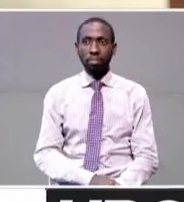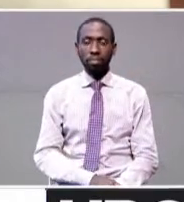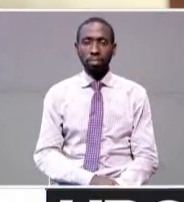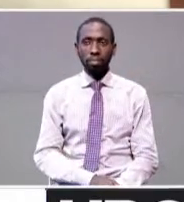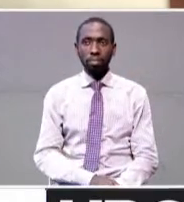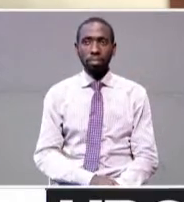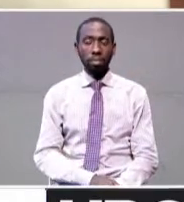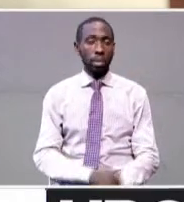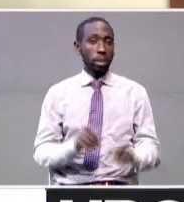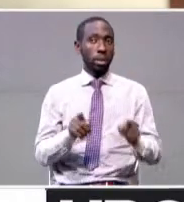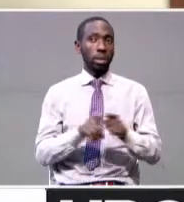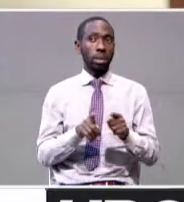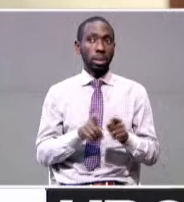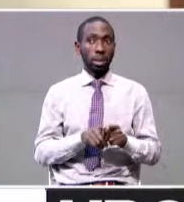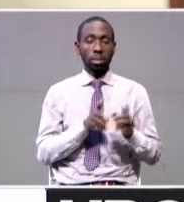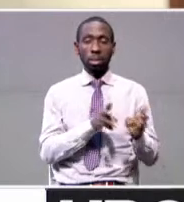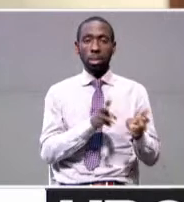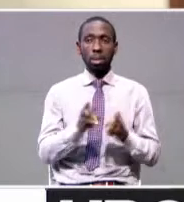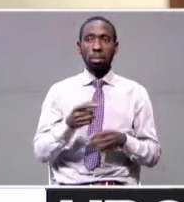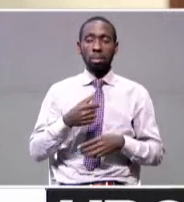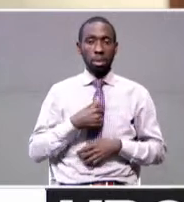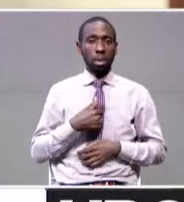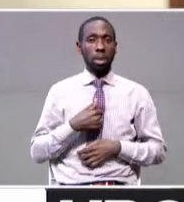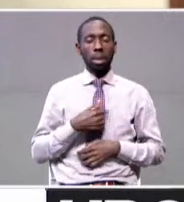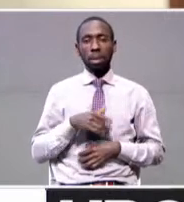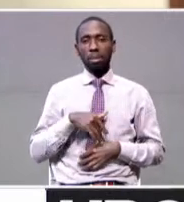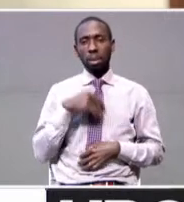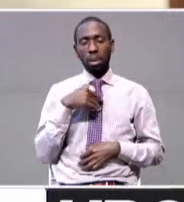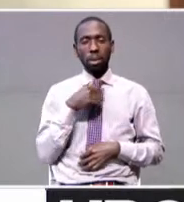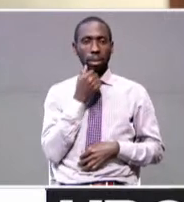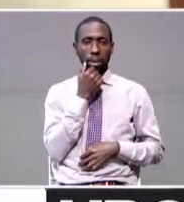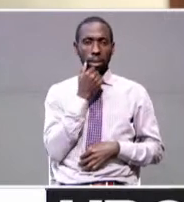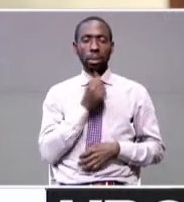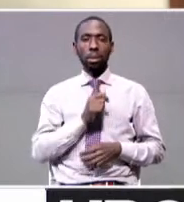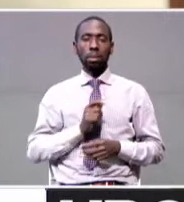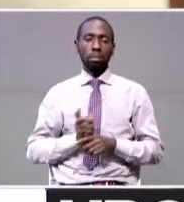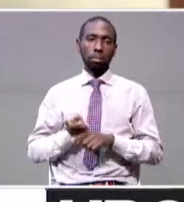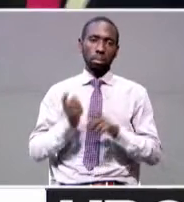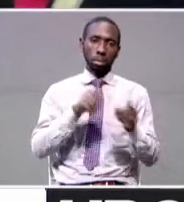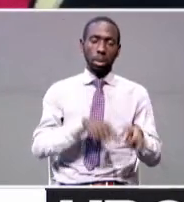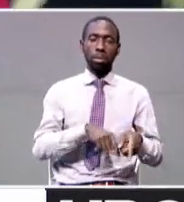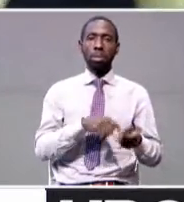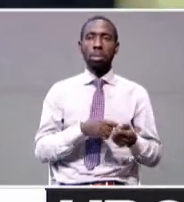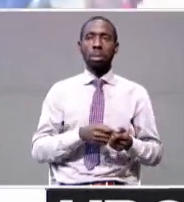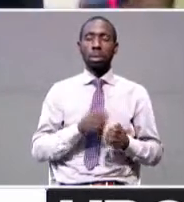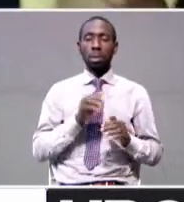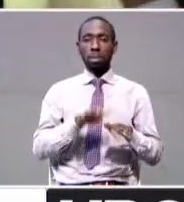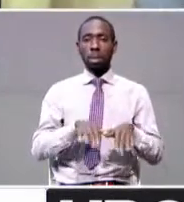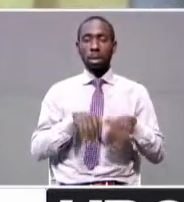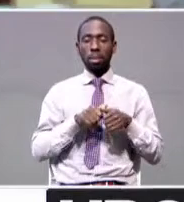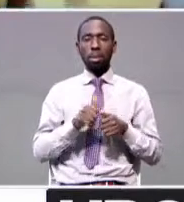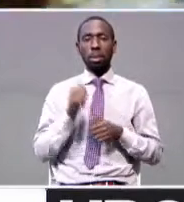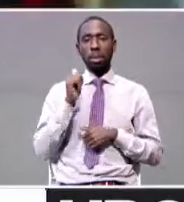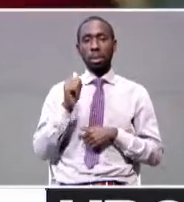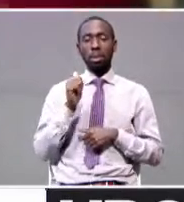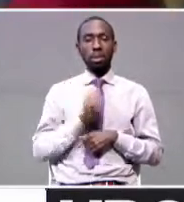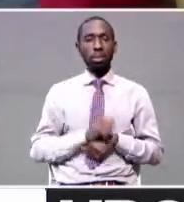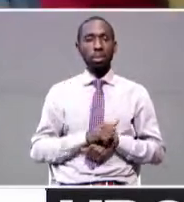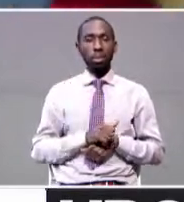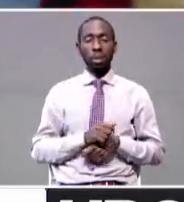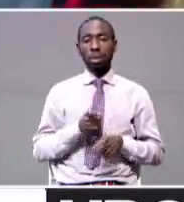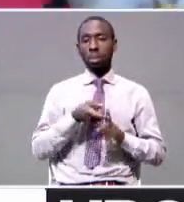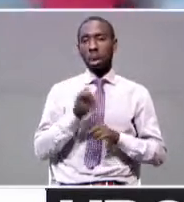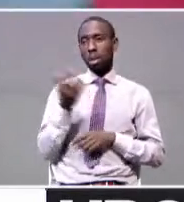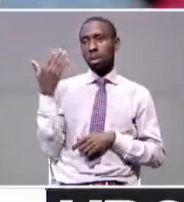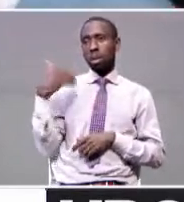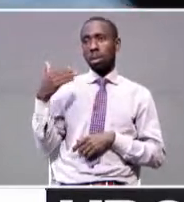In the same vein as to why I picked courage to come even onto the floor yesterday. Omwezi ogwedde omubaka akiikirira abantu ba Bukoto South